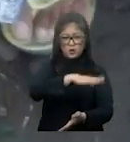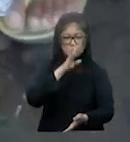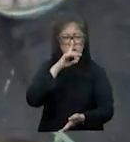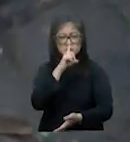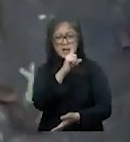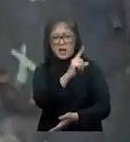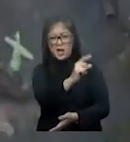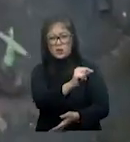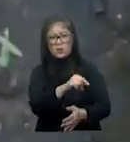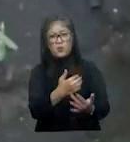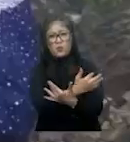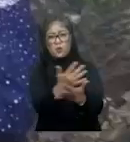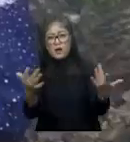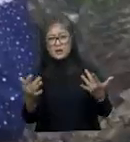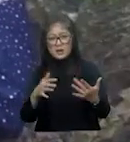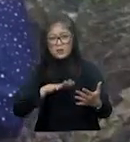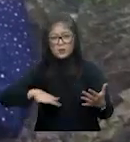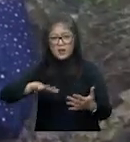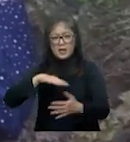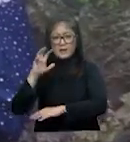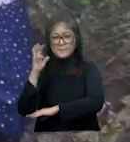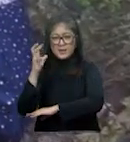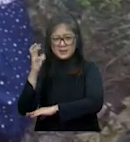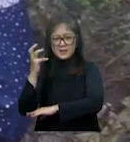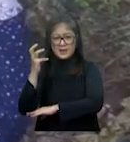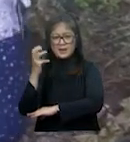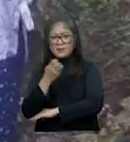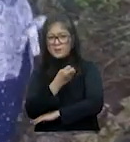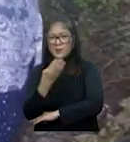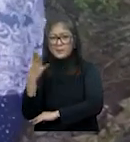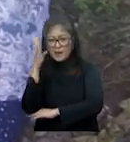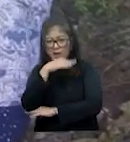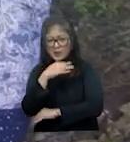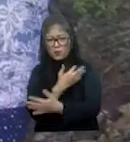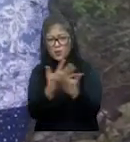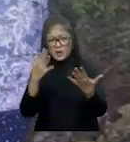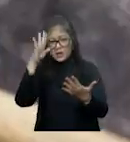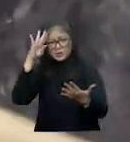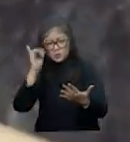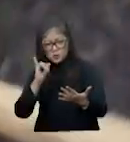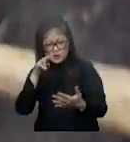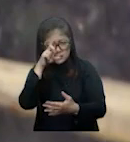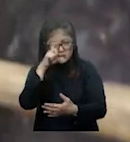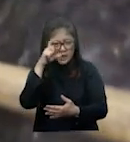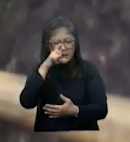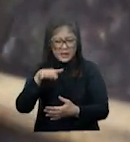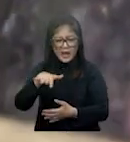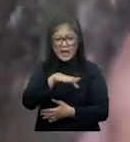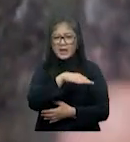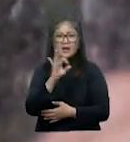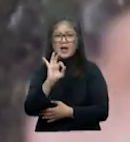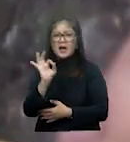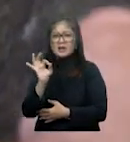Mekarsari, Pulau Merak, Cilegon, Banten. Sejak beberapa hari terakhir, warga kesulitan air bersih, sementara sejumlah mata air mulai